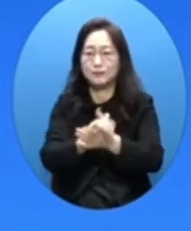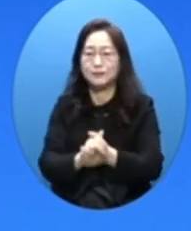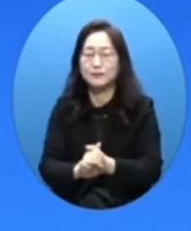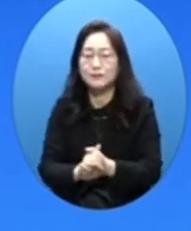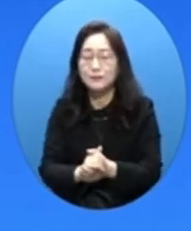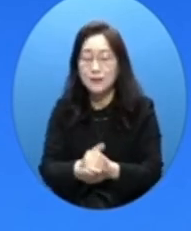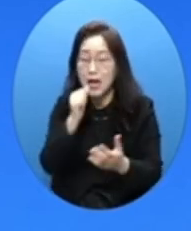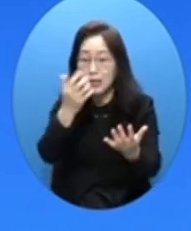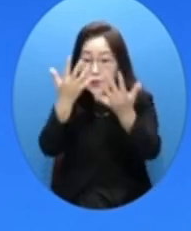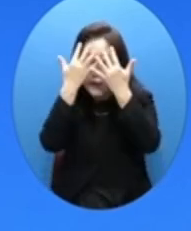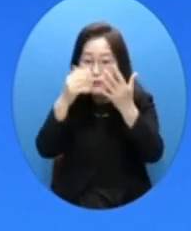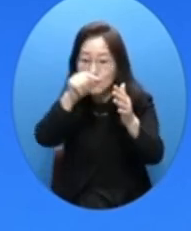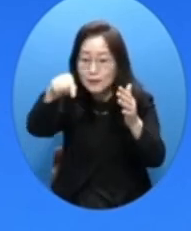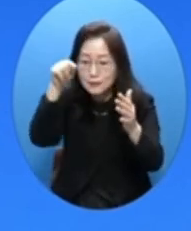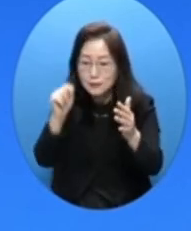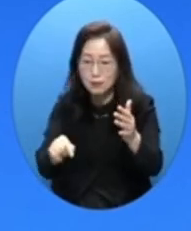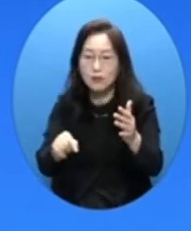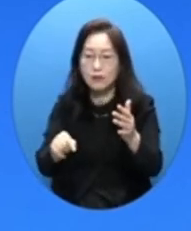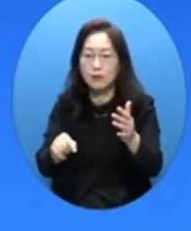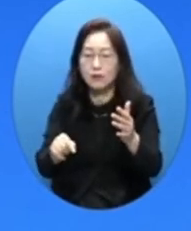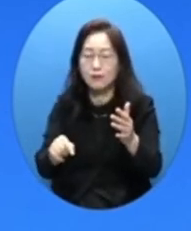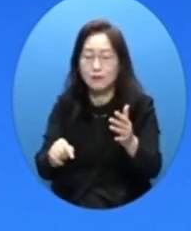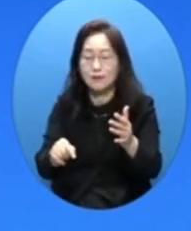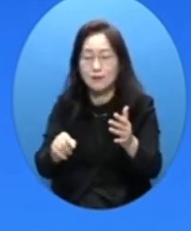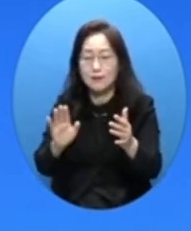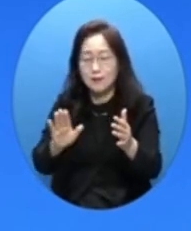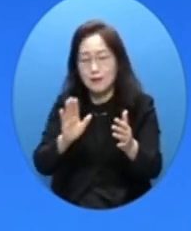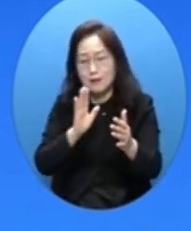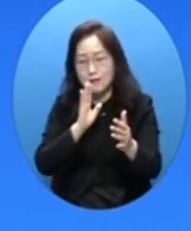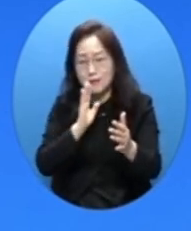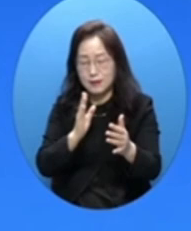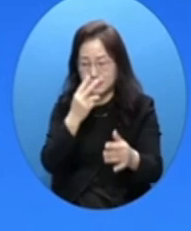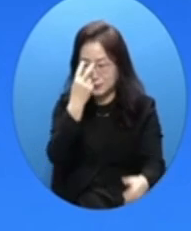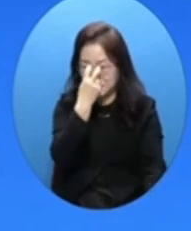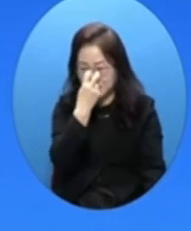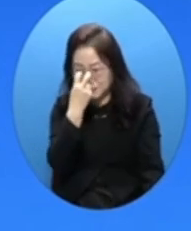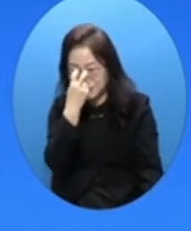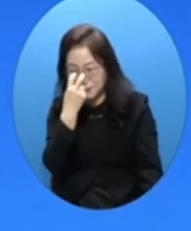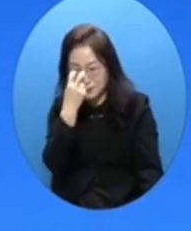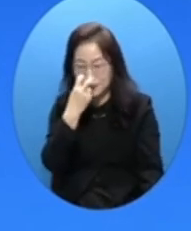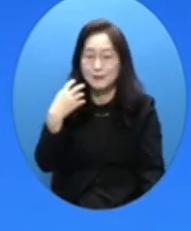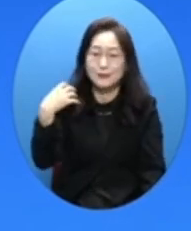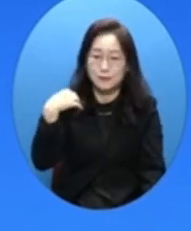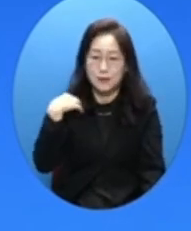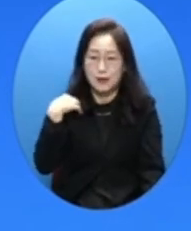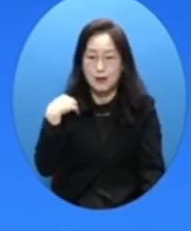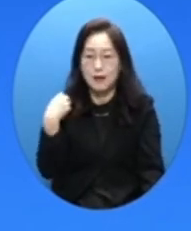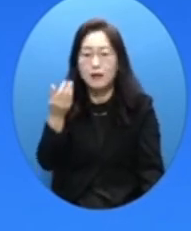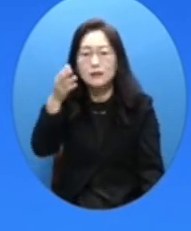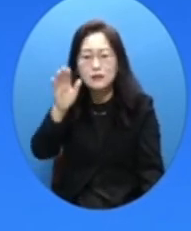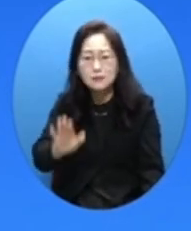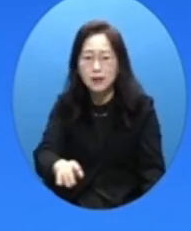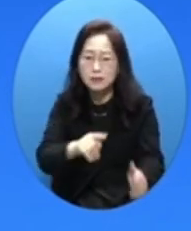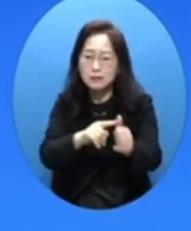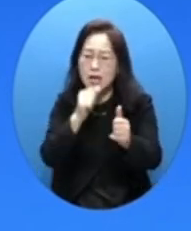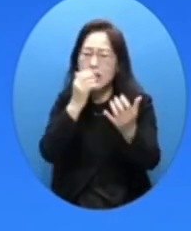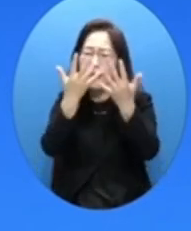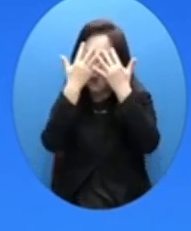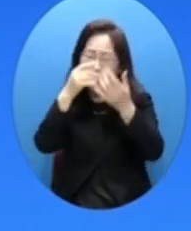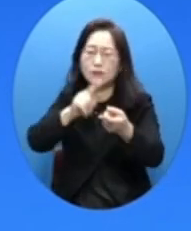이제 간수장에 도움을 받아서 감옥을 돌보는 위치에 있게 되었지만 여전히 그런 감옥에